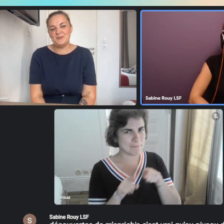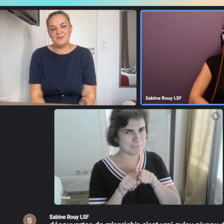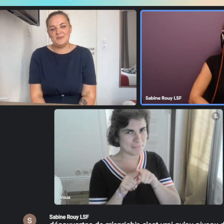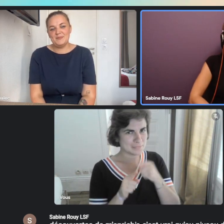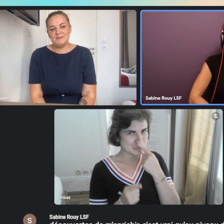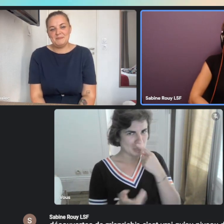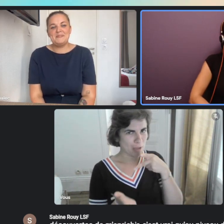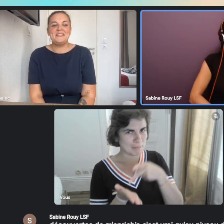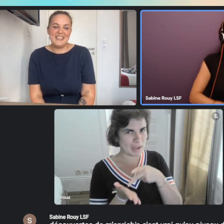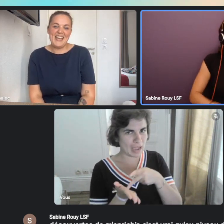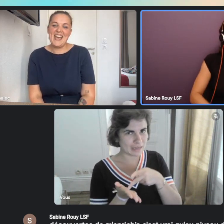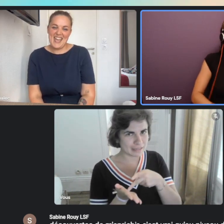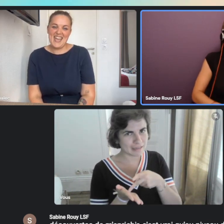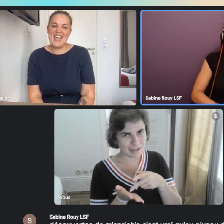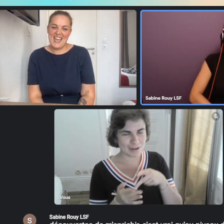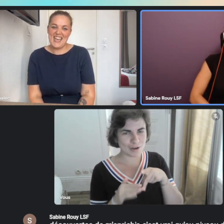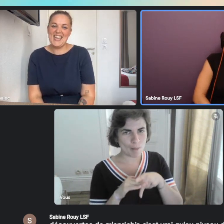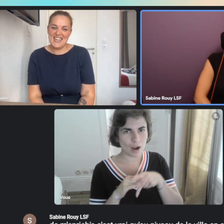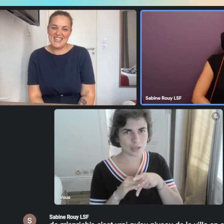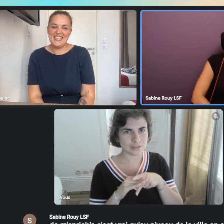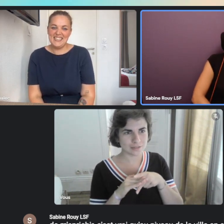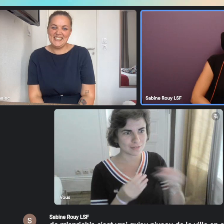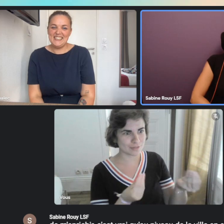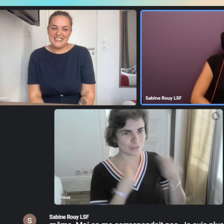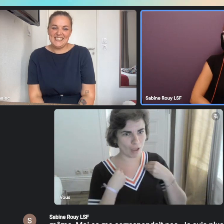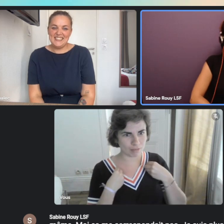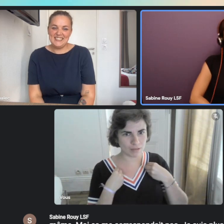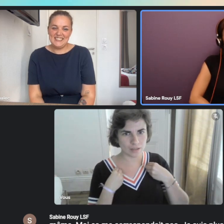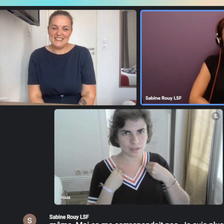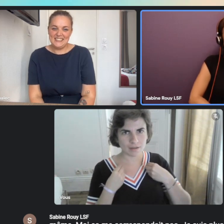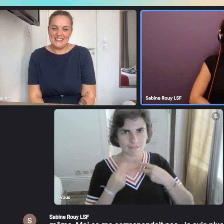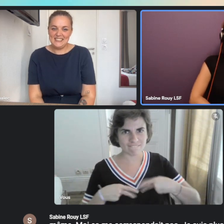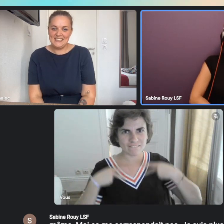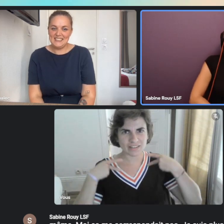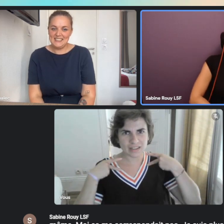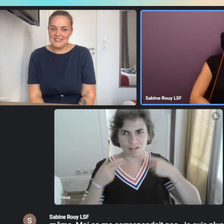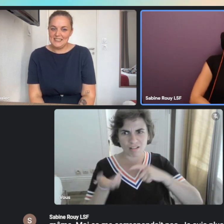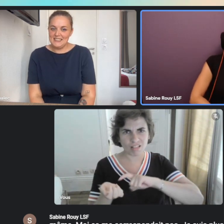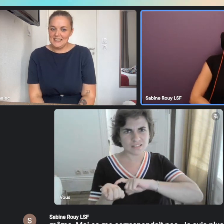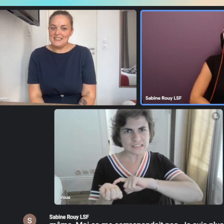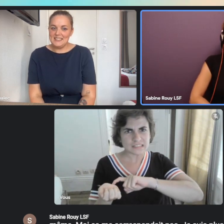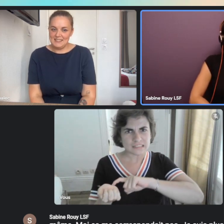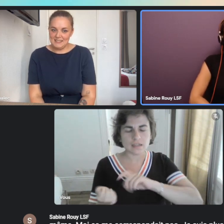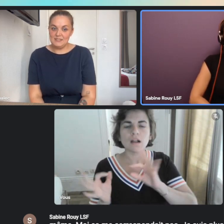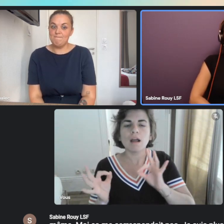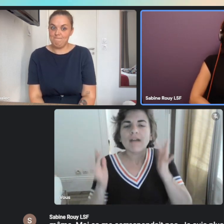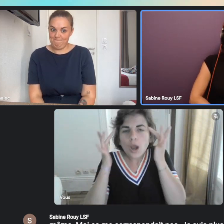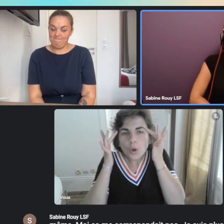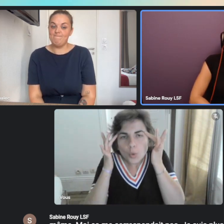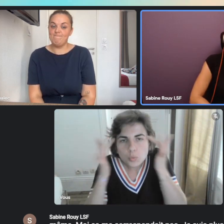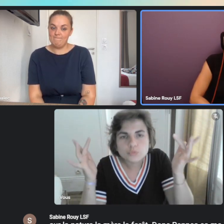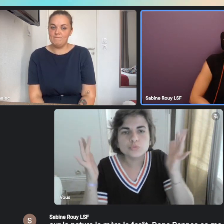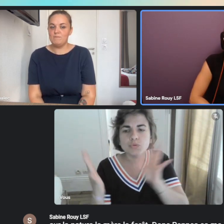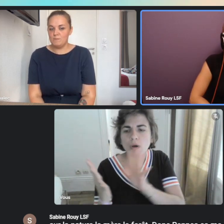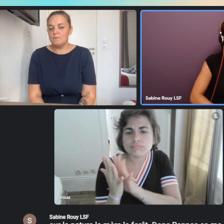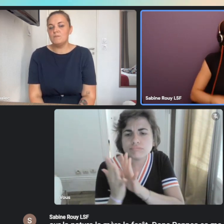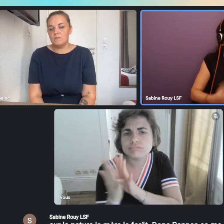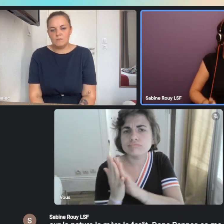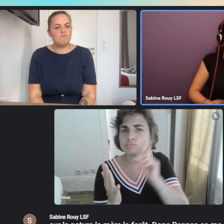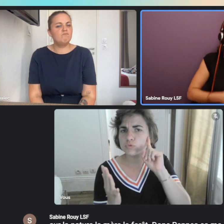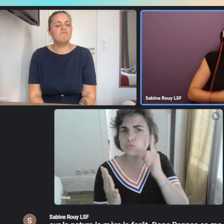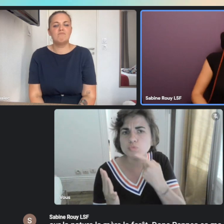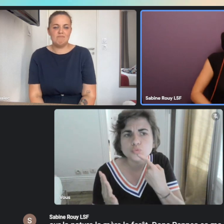évidemment. Je pense que je suis un peu dans la même optique, je pense que Paris, je commence à enfin, au niveau du stress